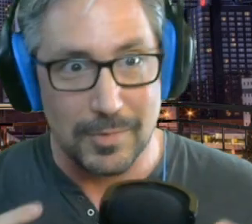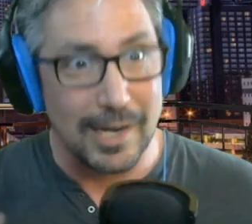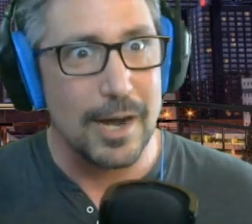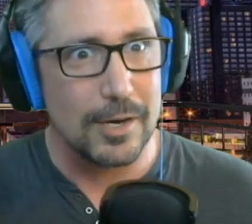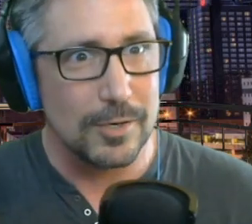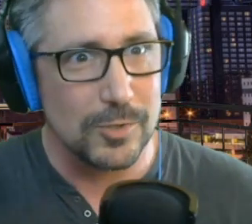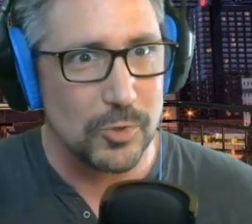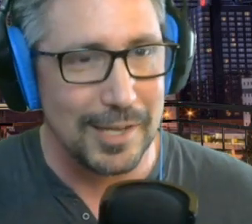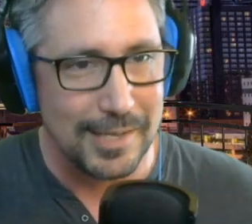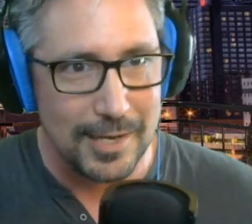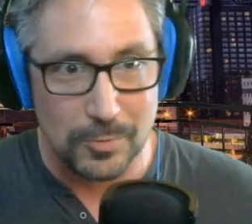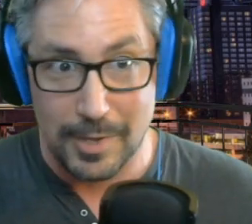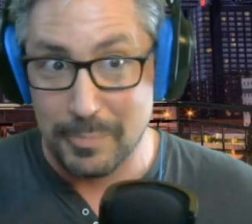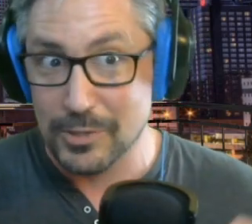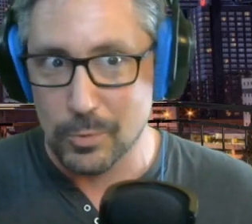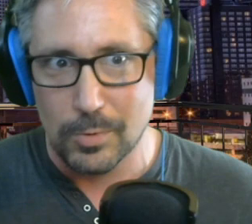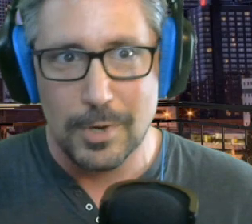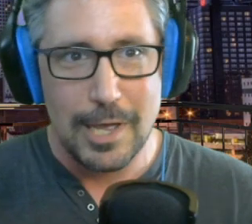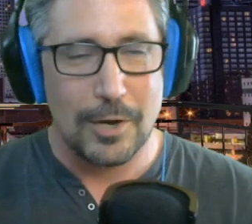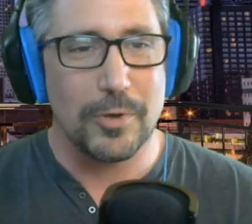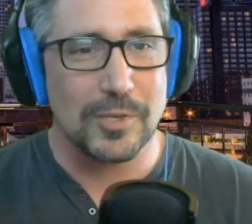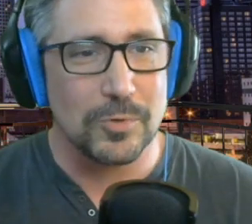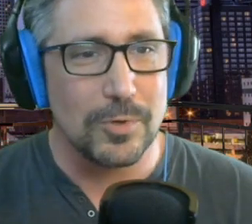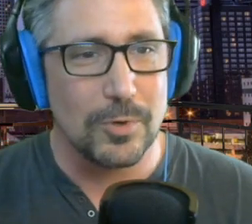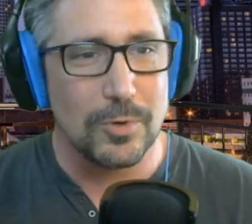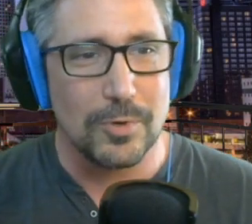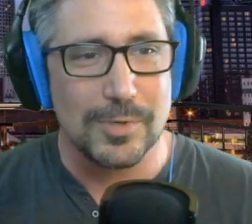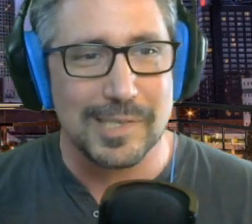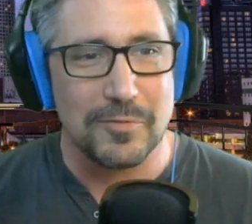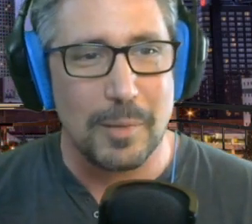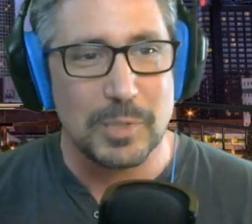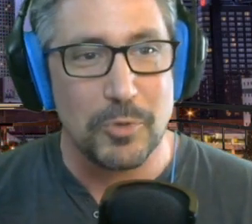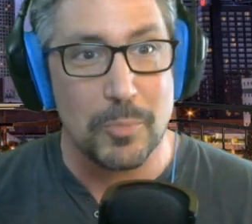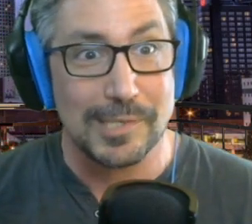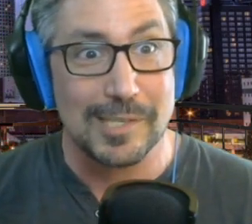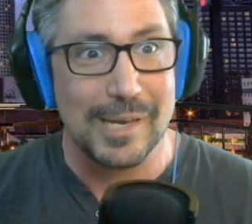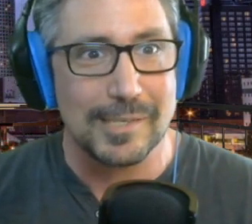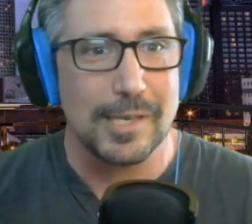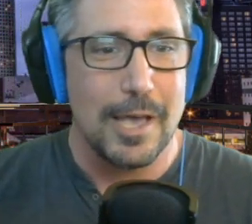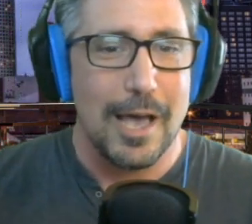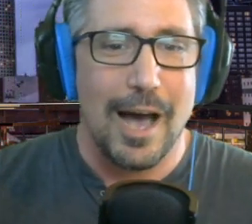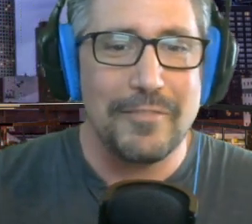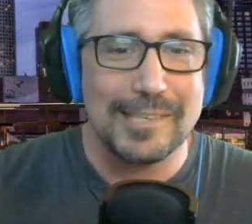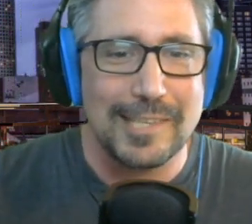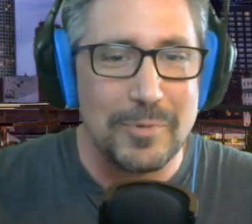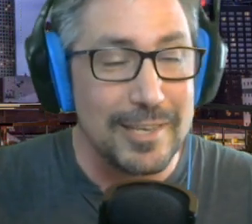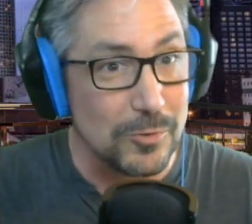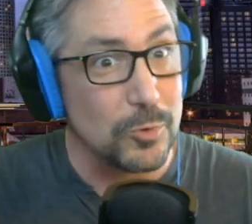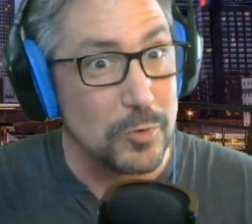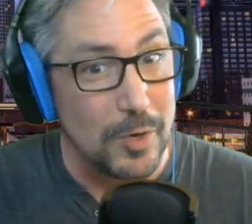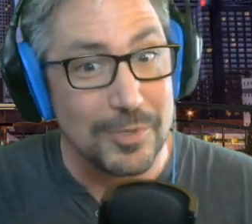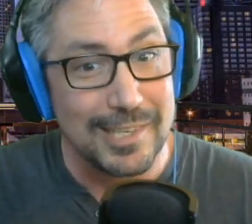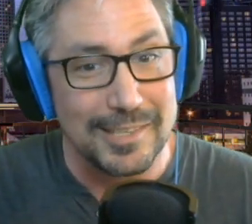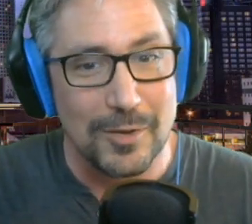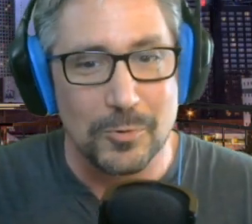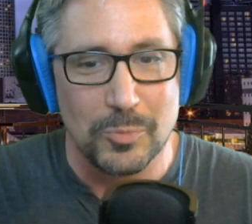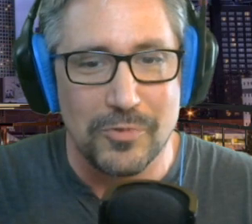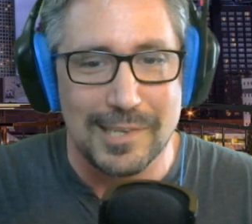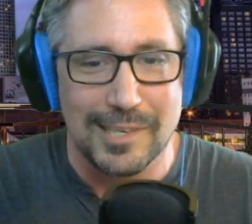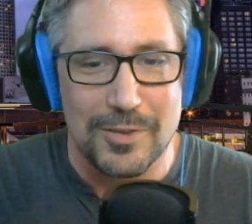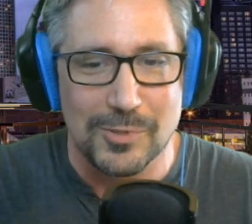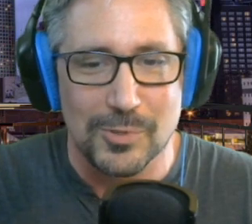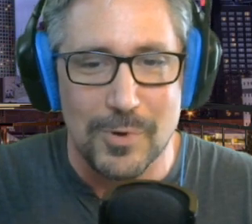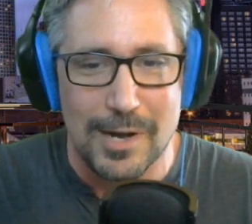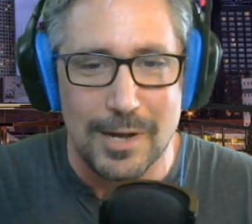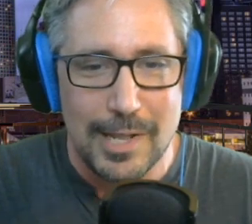sont rares sur Internet, on n'a pas trop l'occasion de savoir un petit peu comment ça se passe avec cette application, donc je suis vraiment très très content de